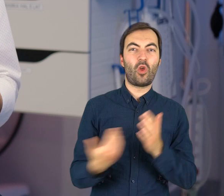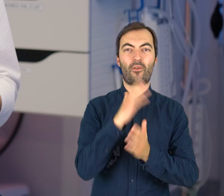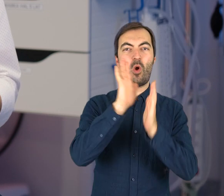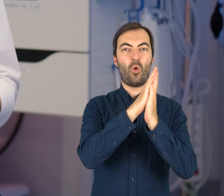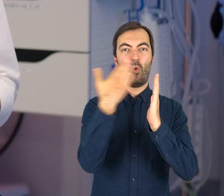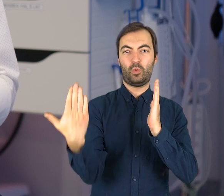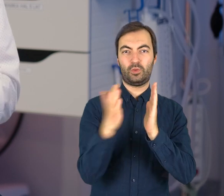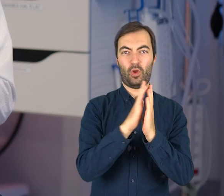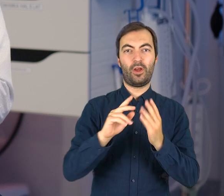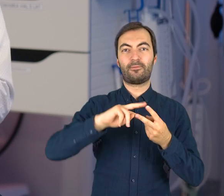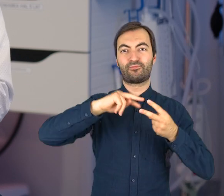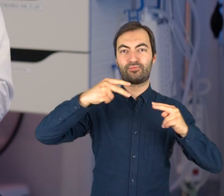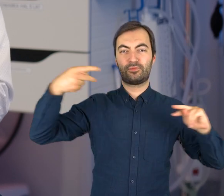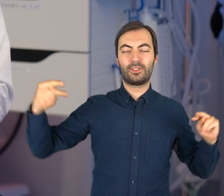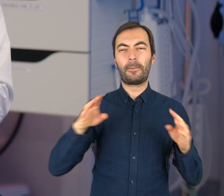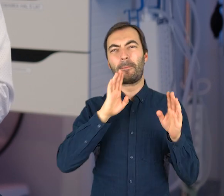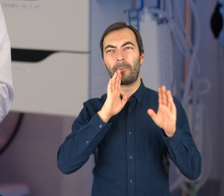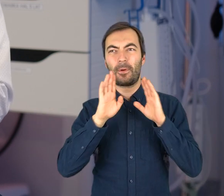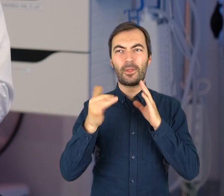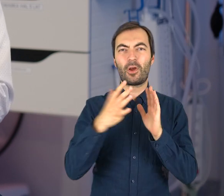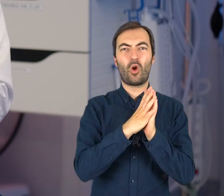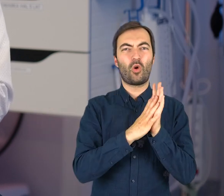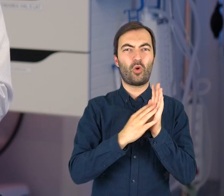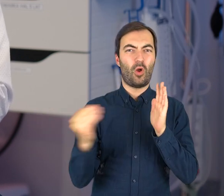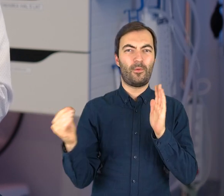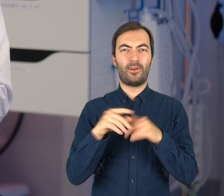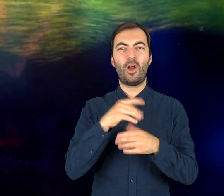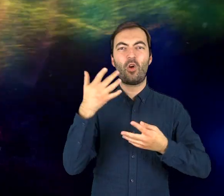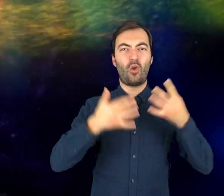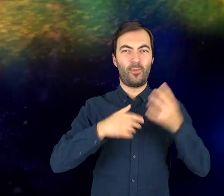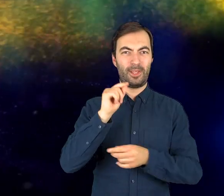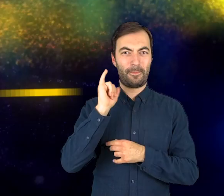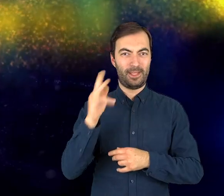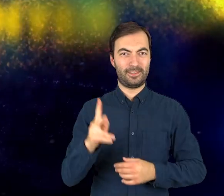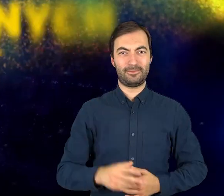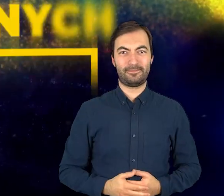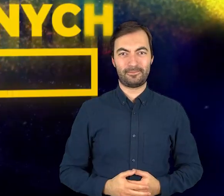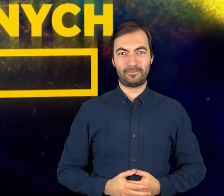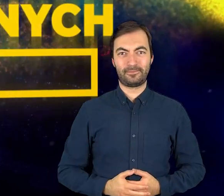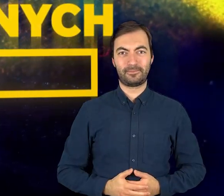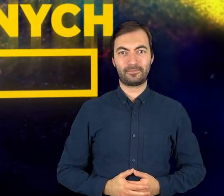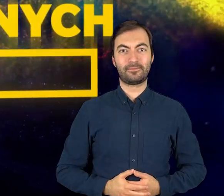Ten mechanizm trochę przypomina kopiowanie plików w komputerze.